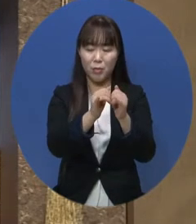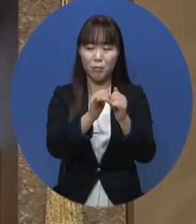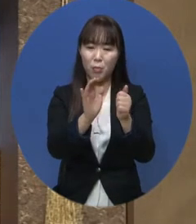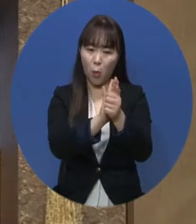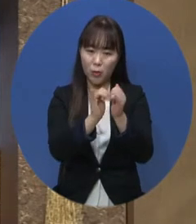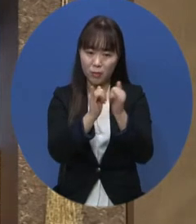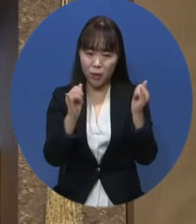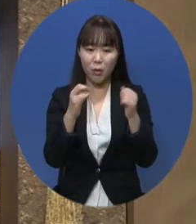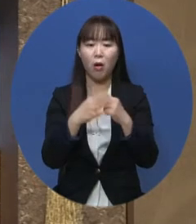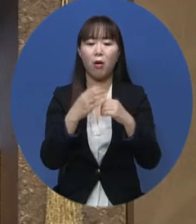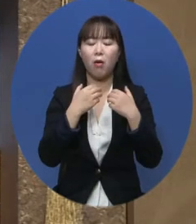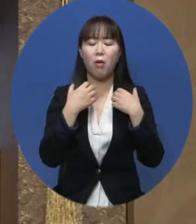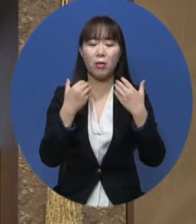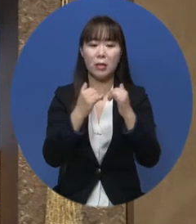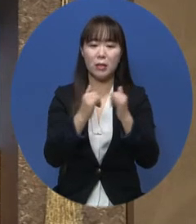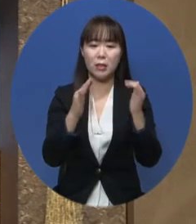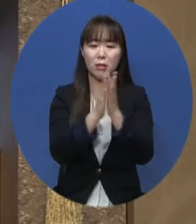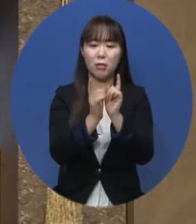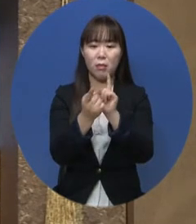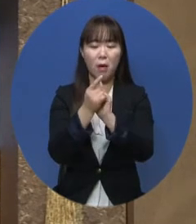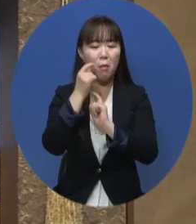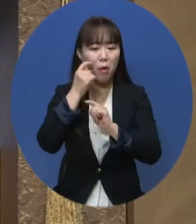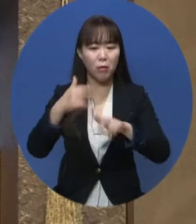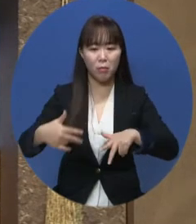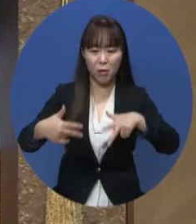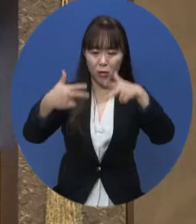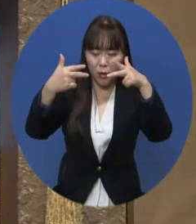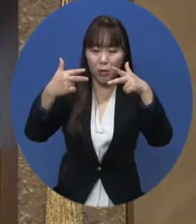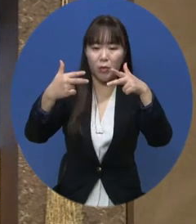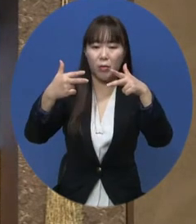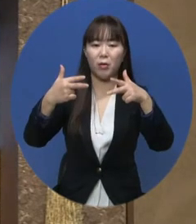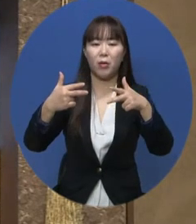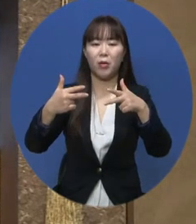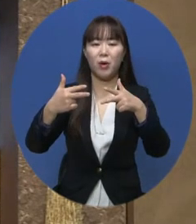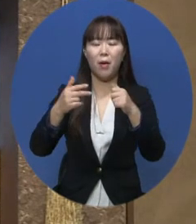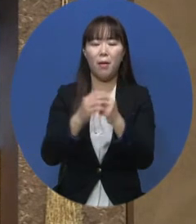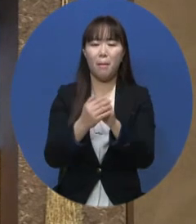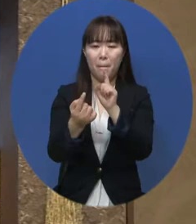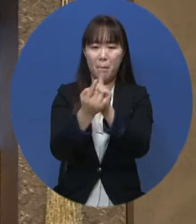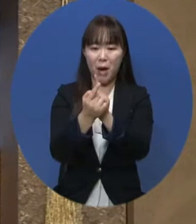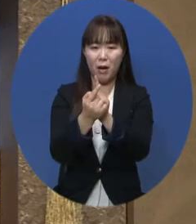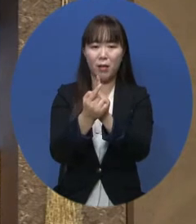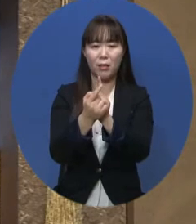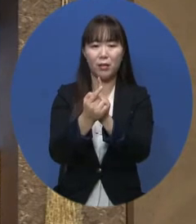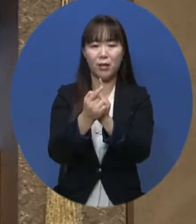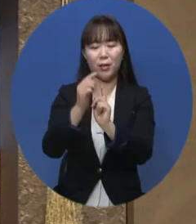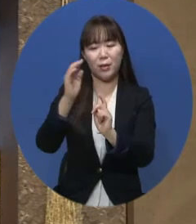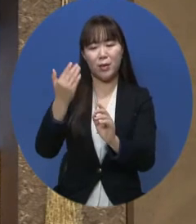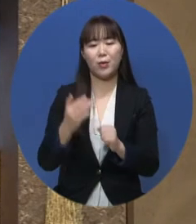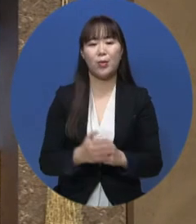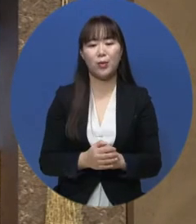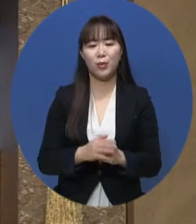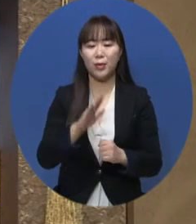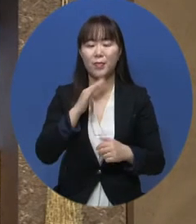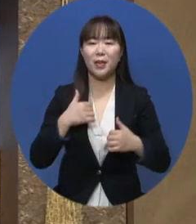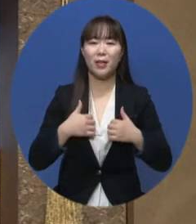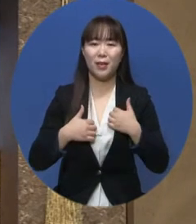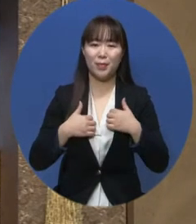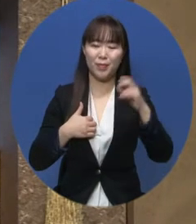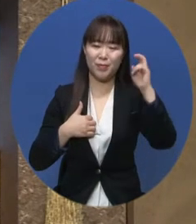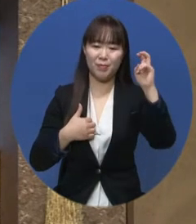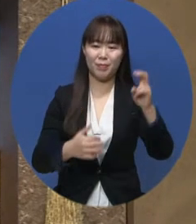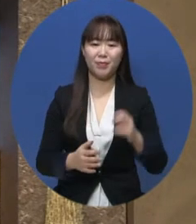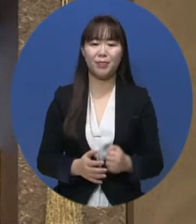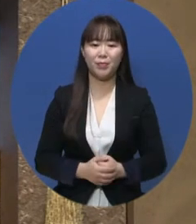어르신들도 직접 만나 뵙지 못하고 영상으로라도 이렇게 뵐 수 있는 시간이 돼서 너무 기쁜 시간이 된